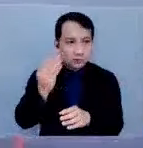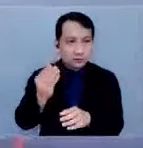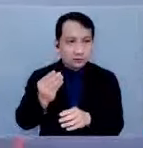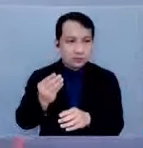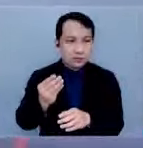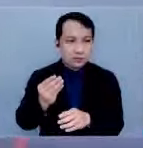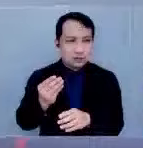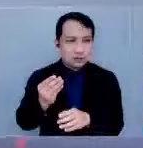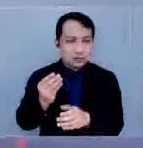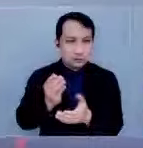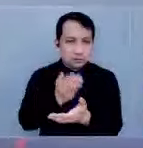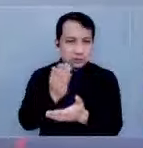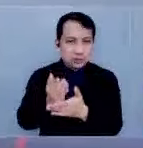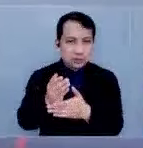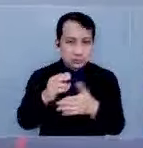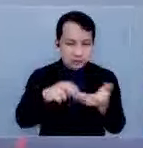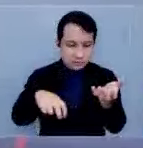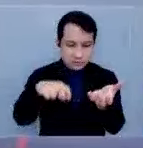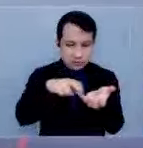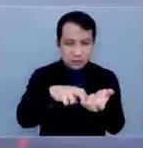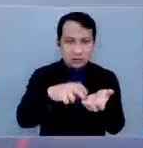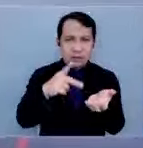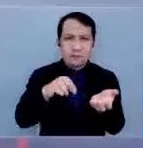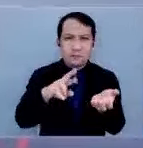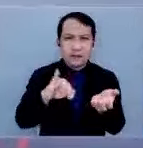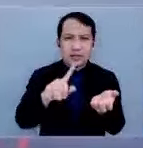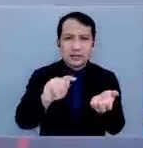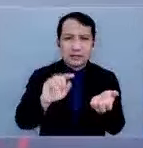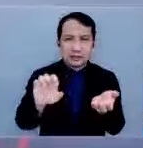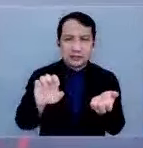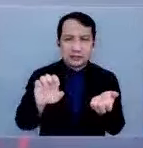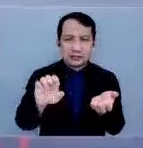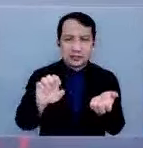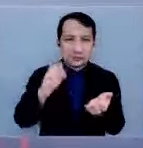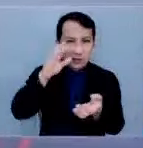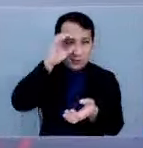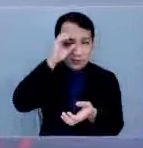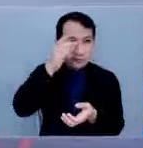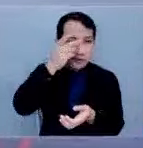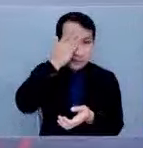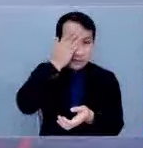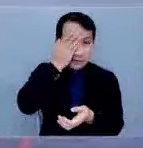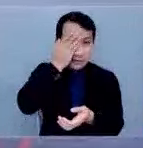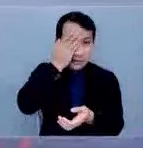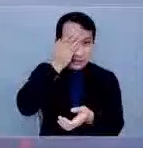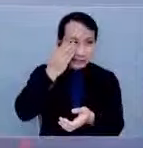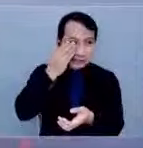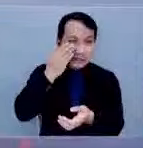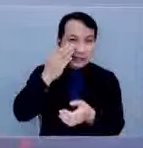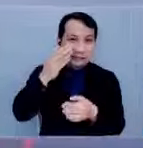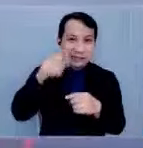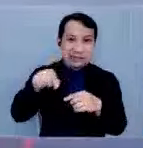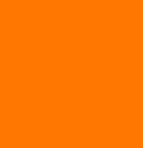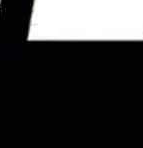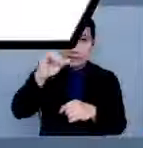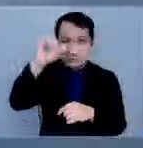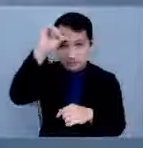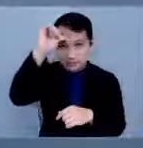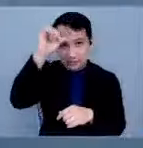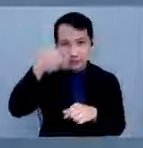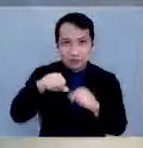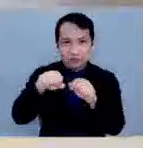pag-akyat ng mga pirata sa isang shipping vessel sa Indian Ocean. Yan ang Frontline News Abroad ni May Ann Los Baños.